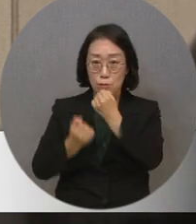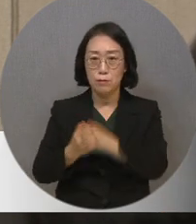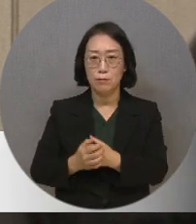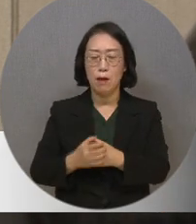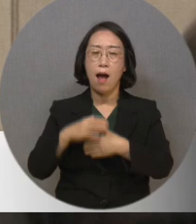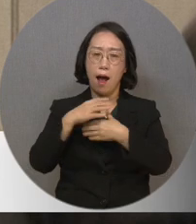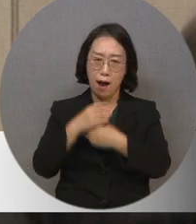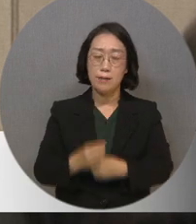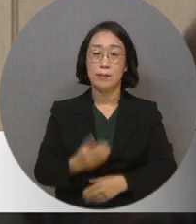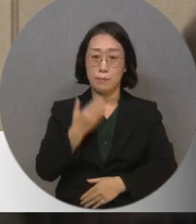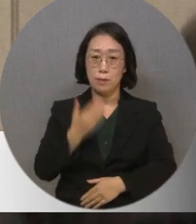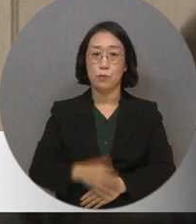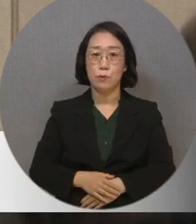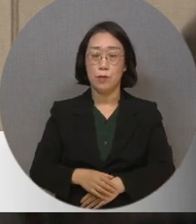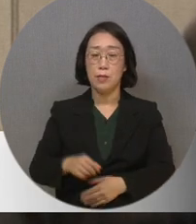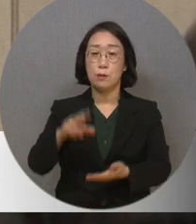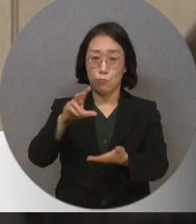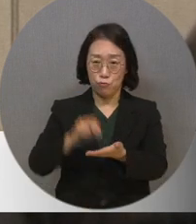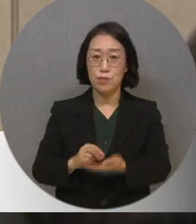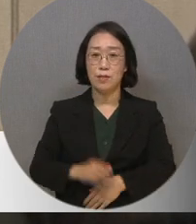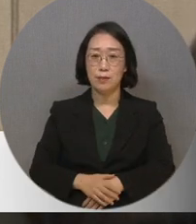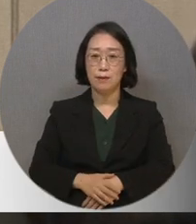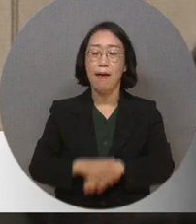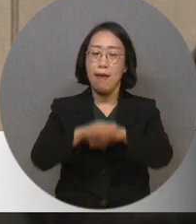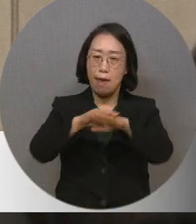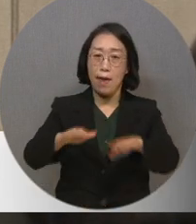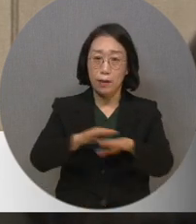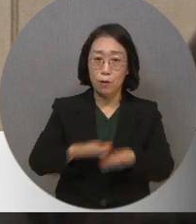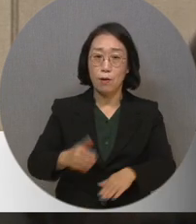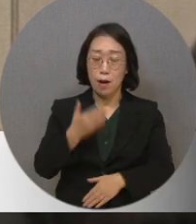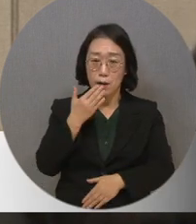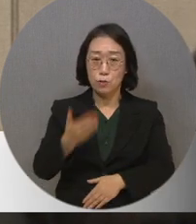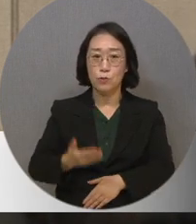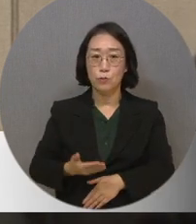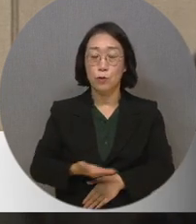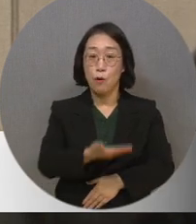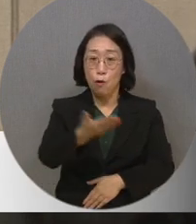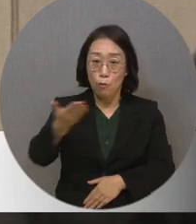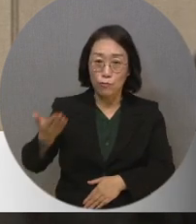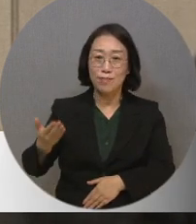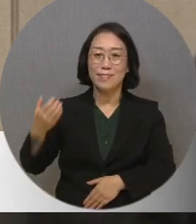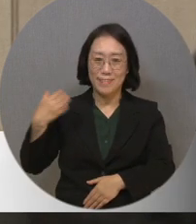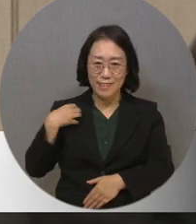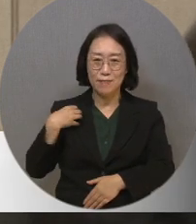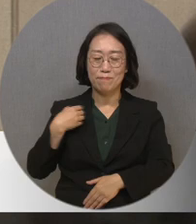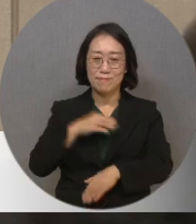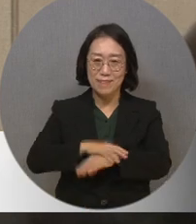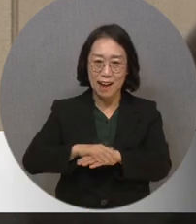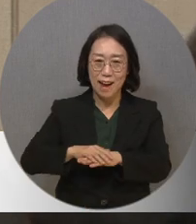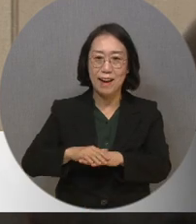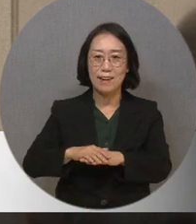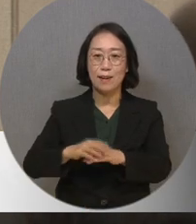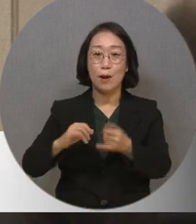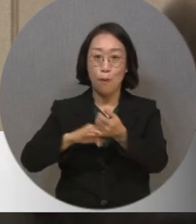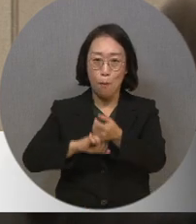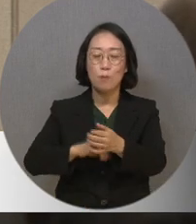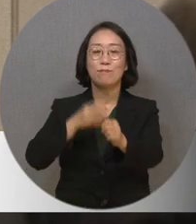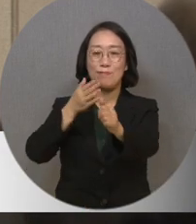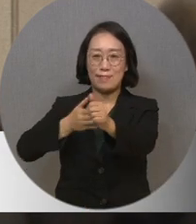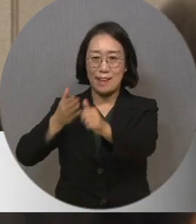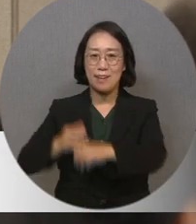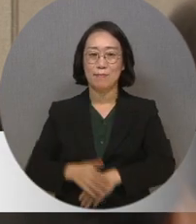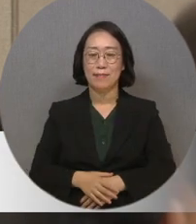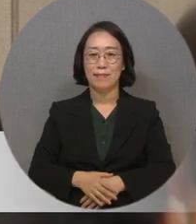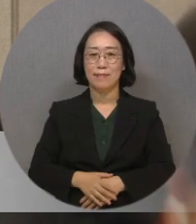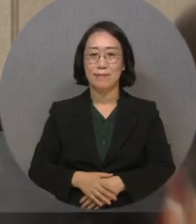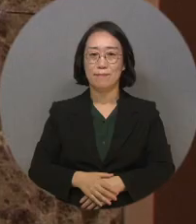편안하게 우리가 이 오염수 파동을 넘을 수 있는데 여러분들이 함께 앞장서 주시기를 부탁드리고